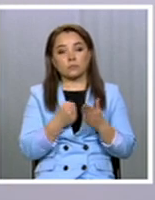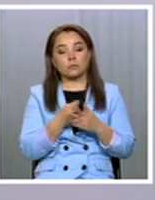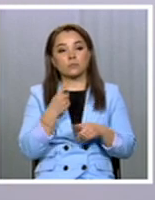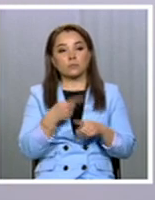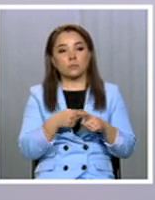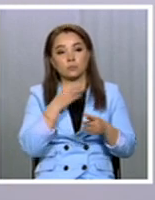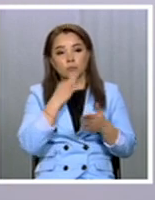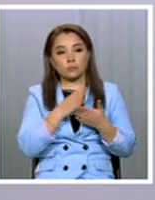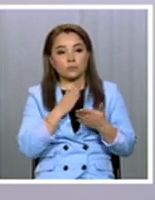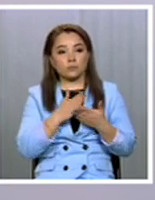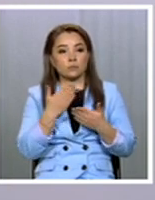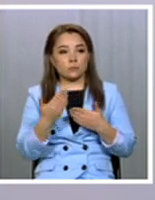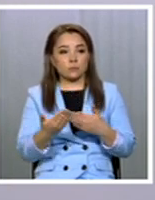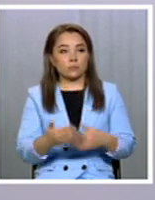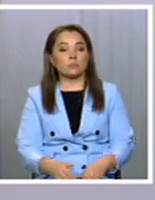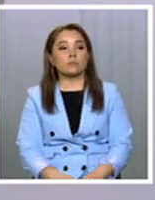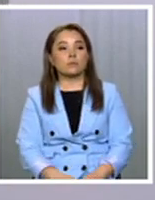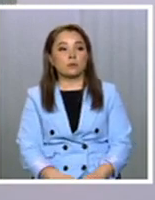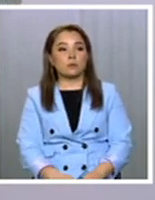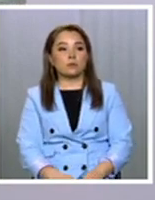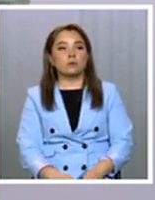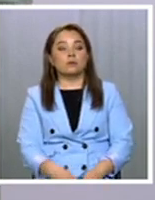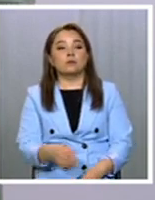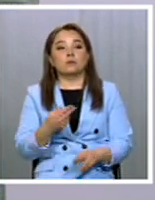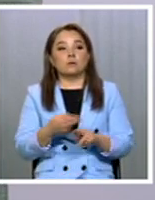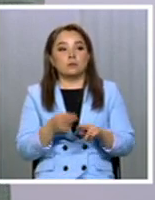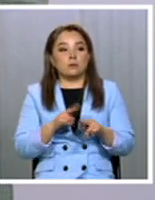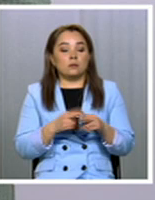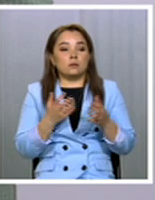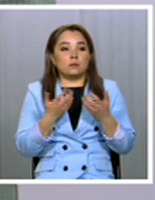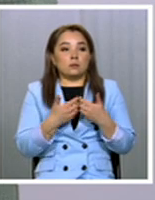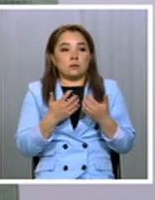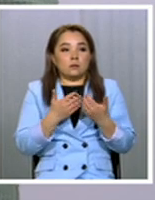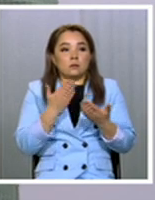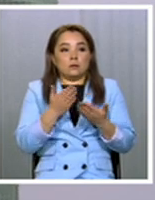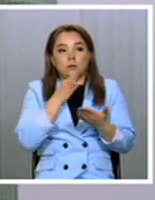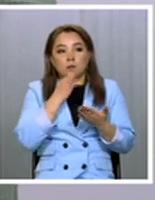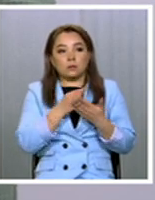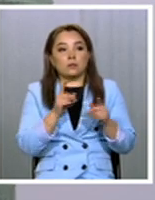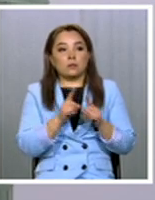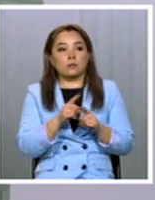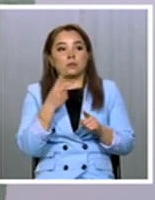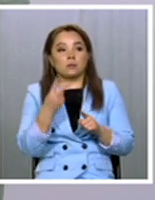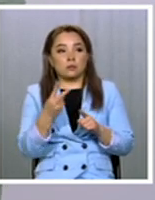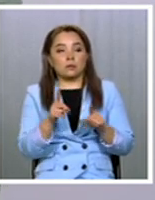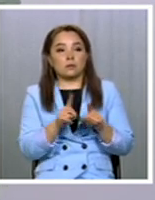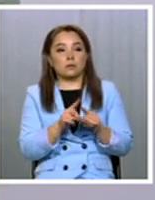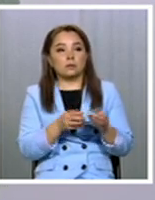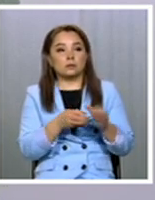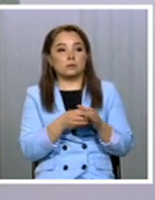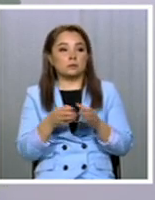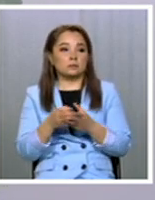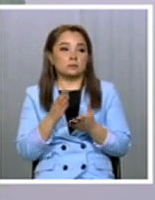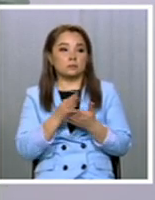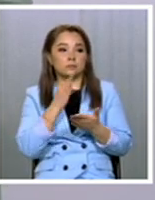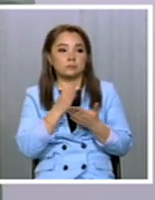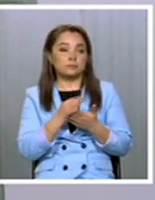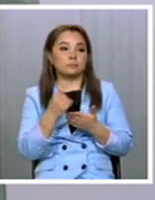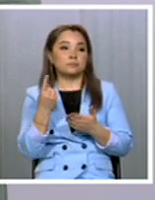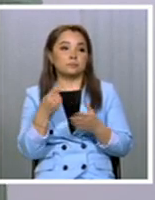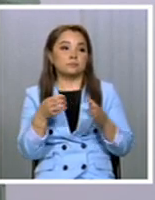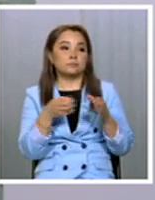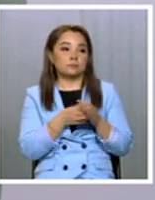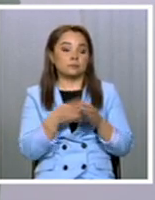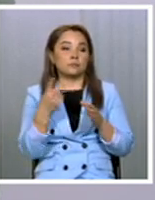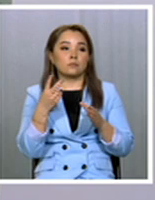алғанда. Енді бұл есептің шарты 2 шарттан тұрады. Бірінші шарт және